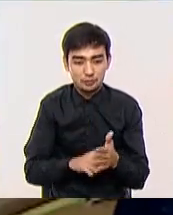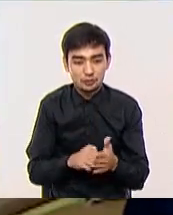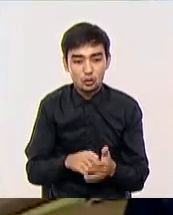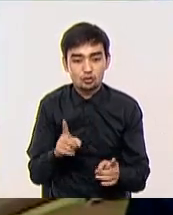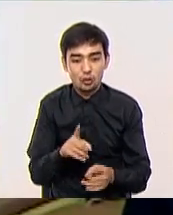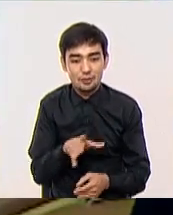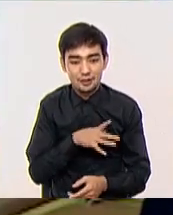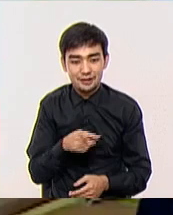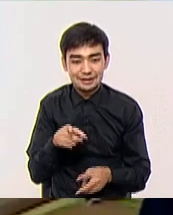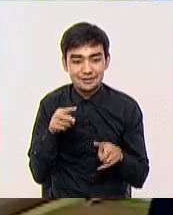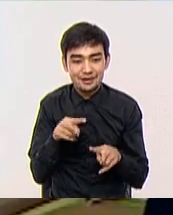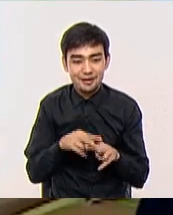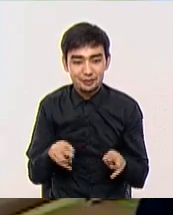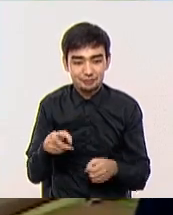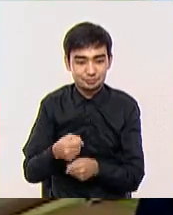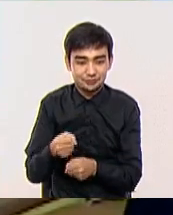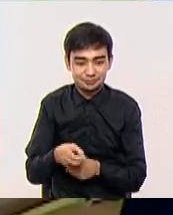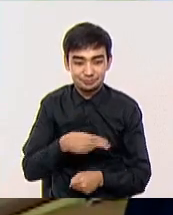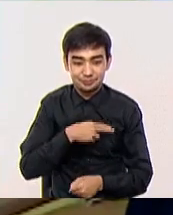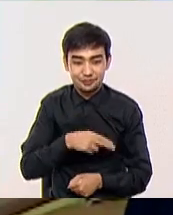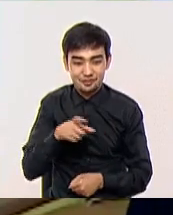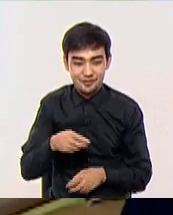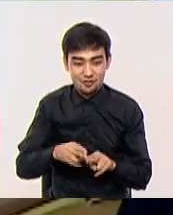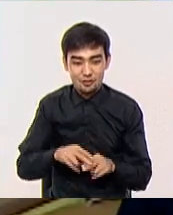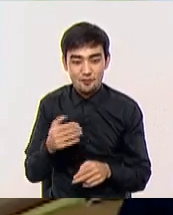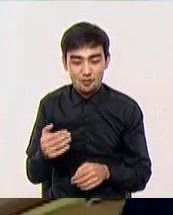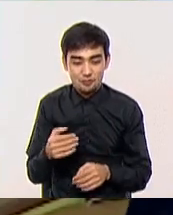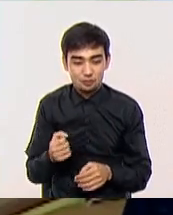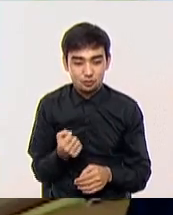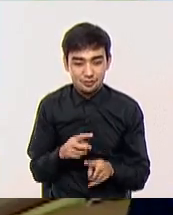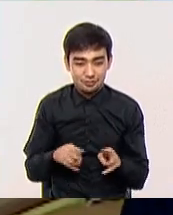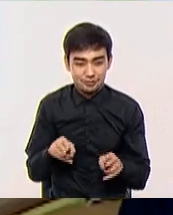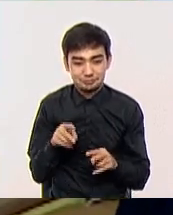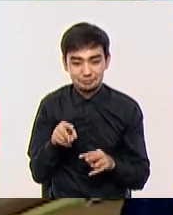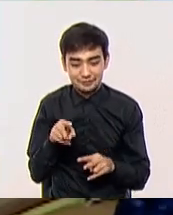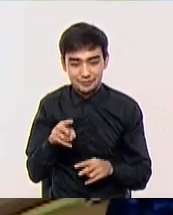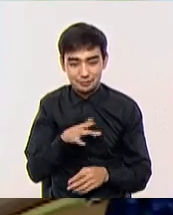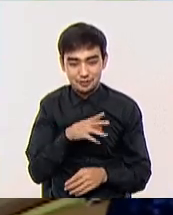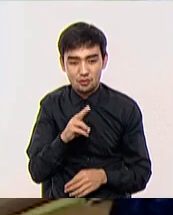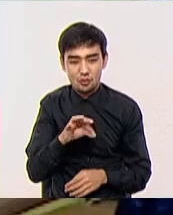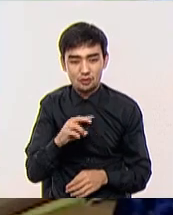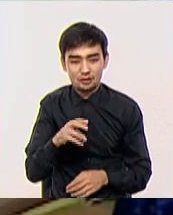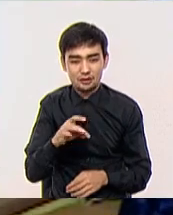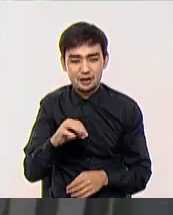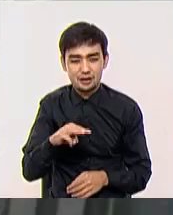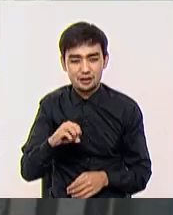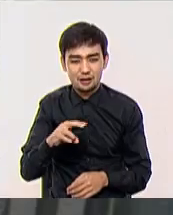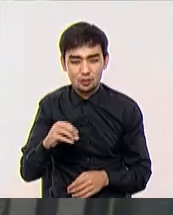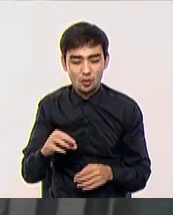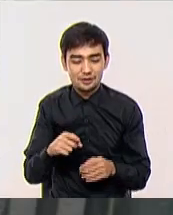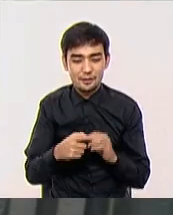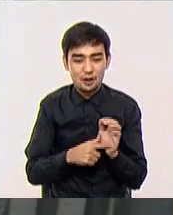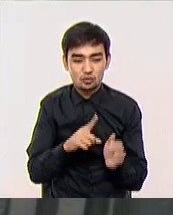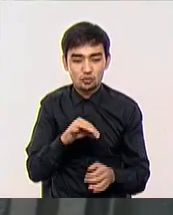том, что он был свидетелем по поводу вот этого злостного убийства, вот этого Кондратенко 17-й зоны.